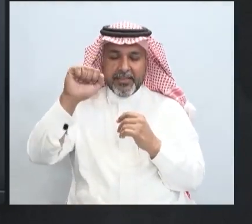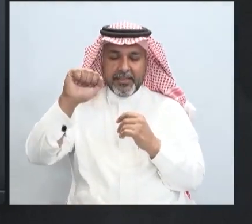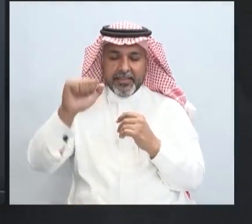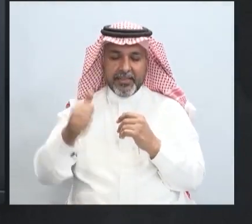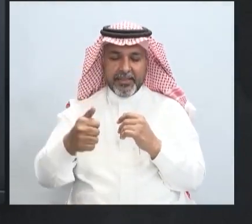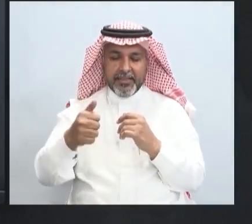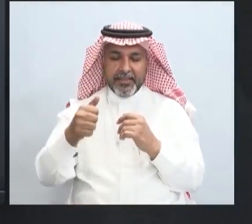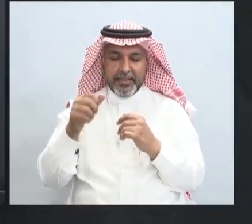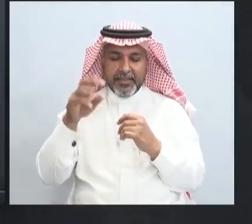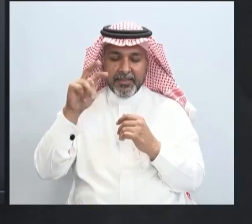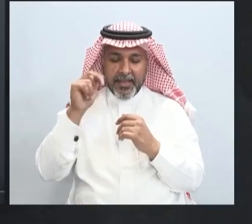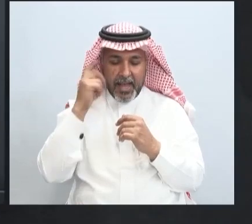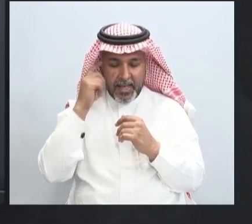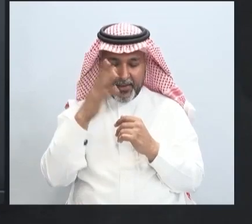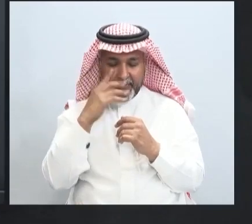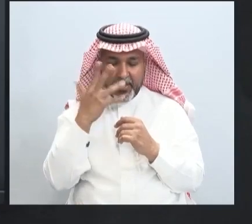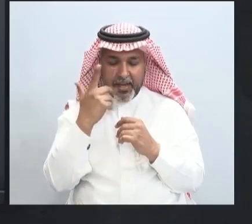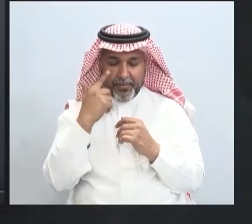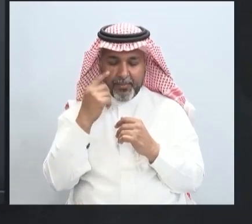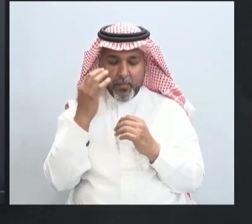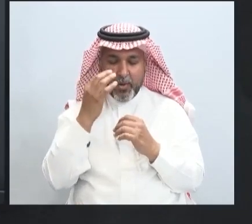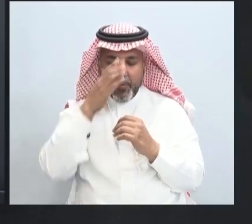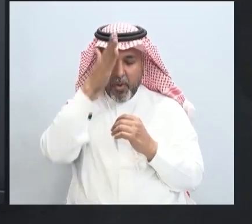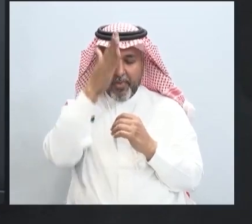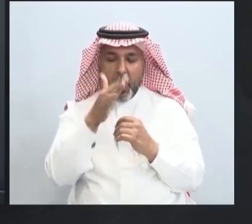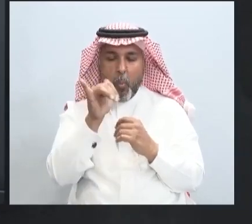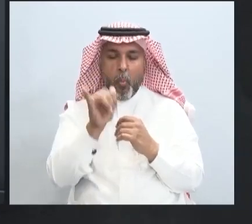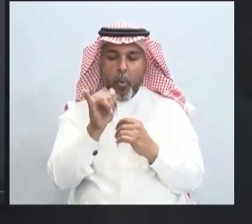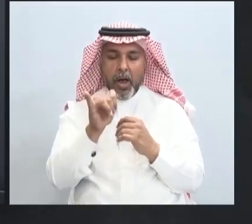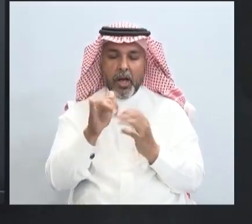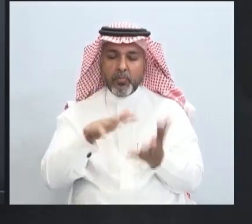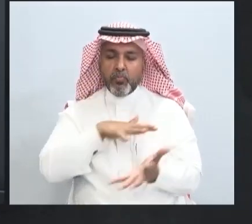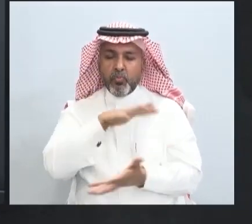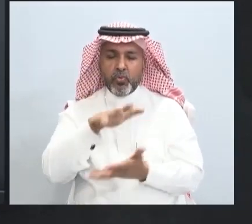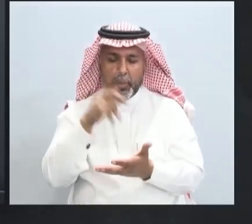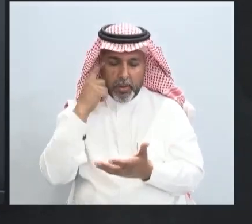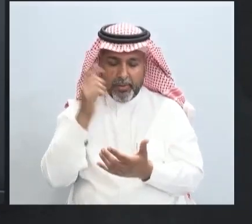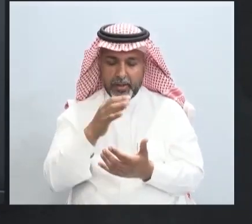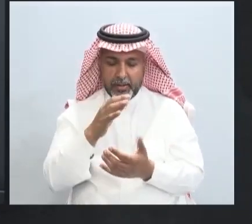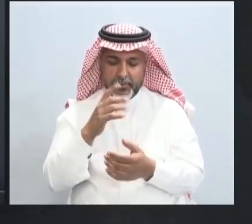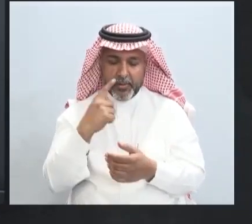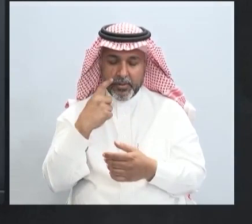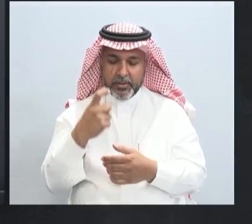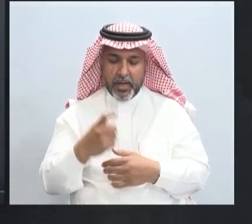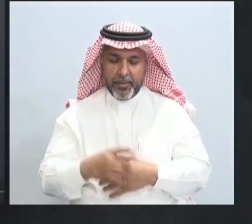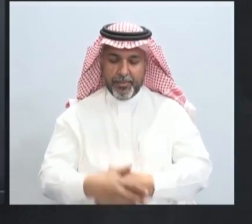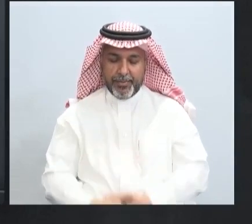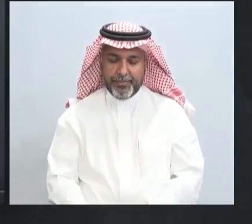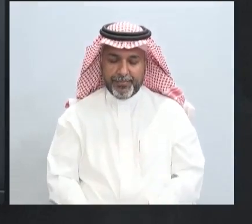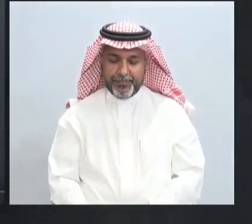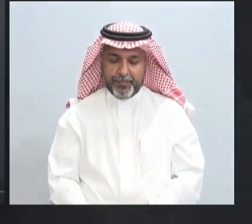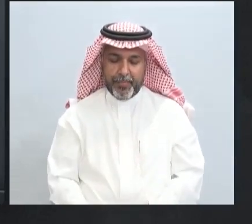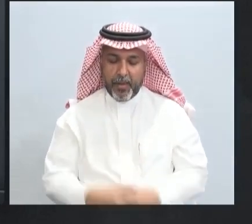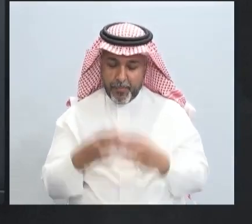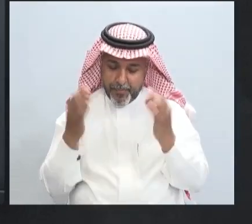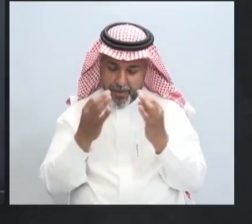اما الكوتان والكوك مشاكلهم على محور اكس الصفر وال 180 دائما هم اللي يسببون لهم المشاكل فمهم جدا